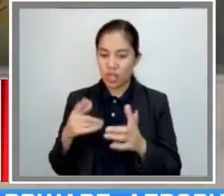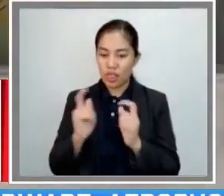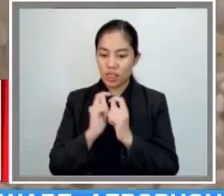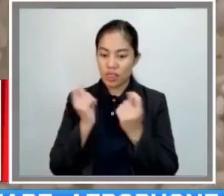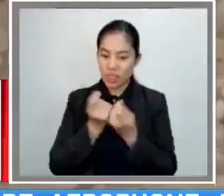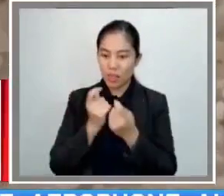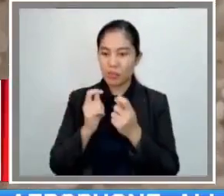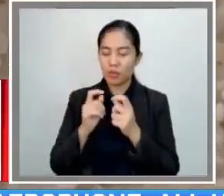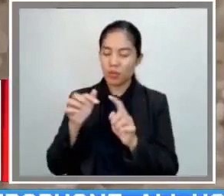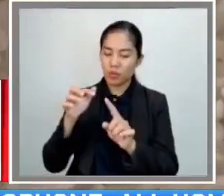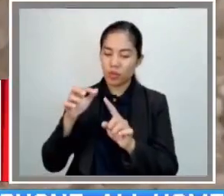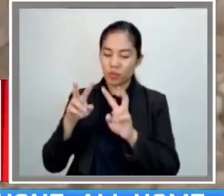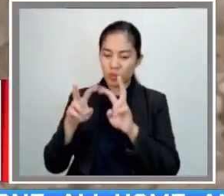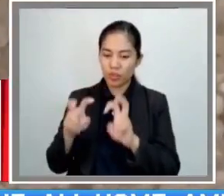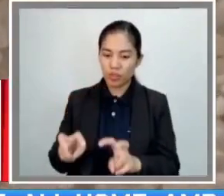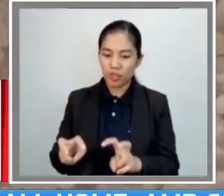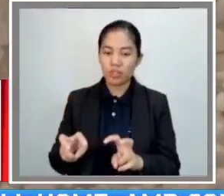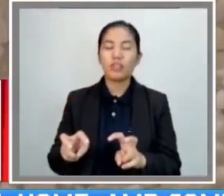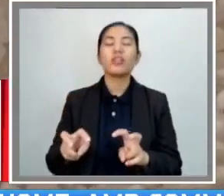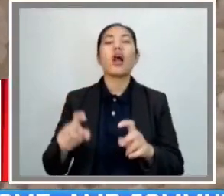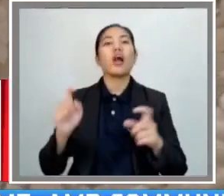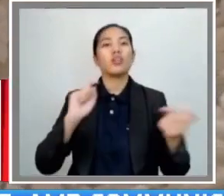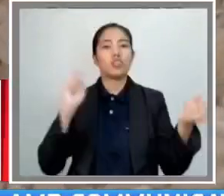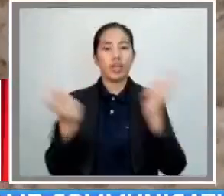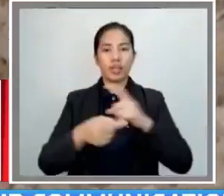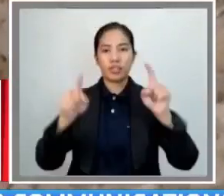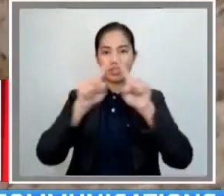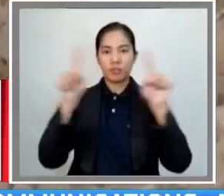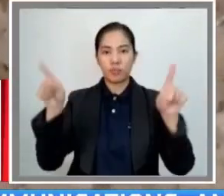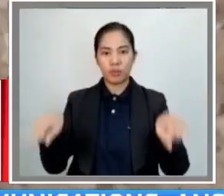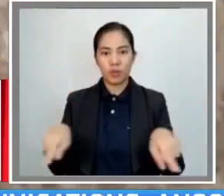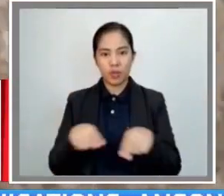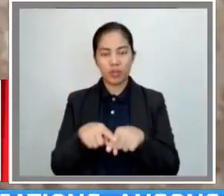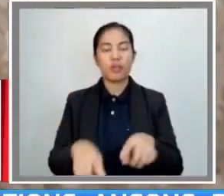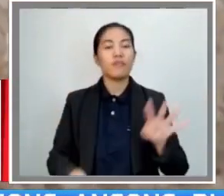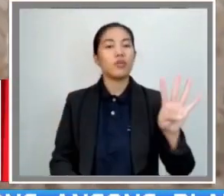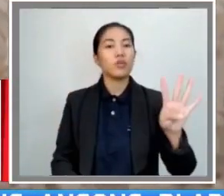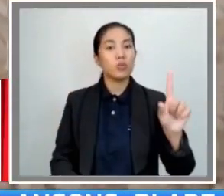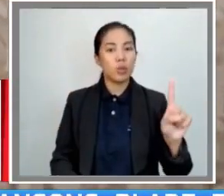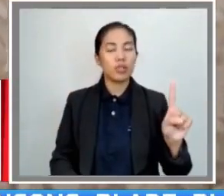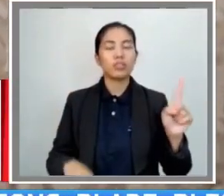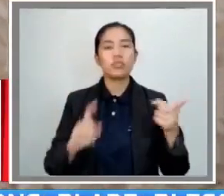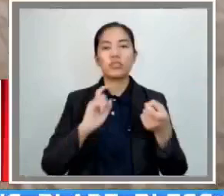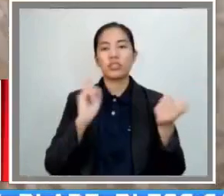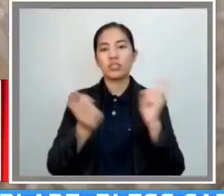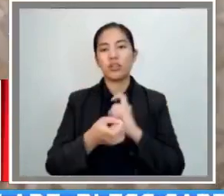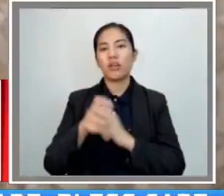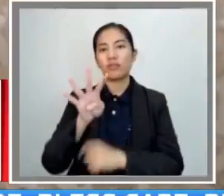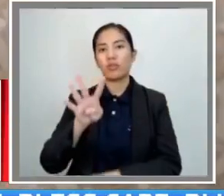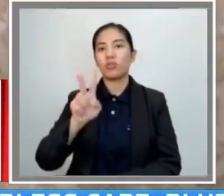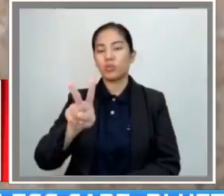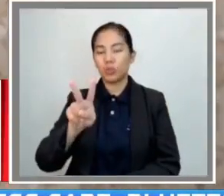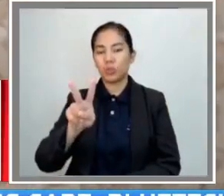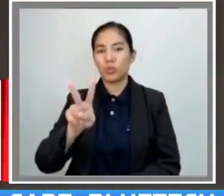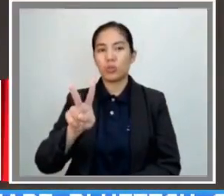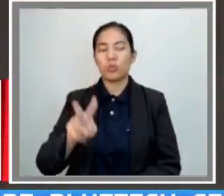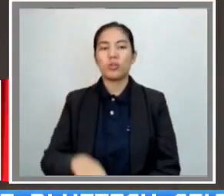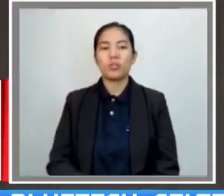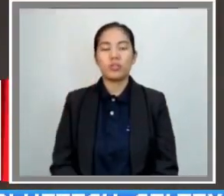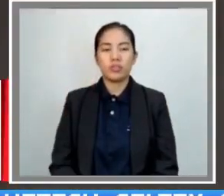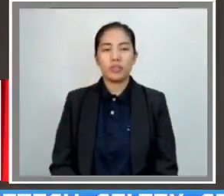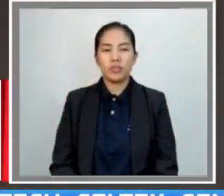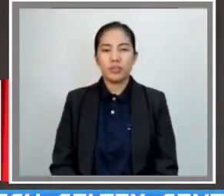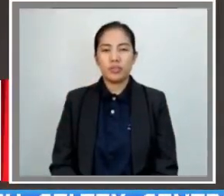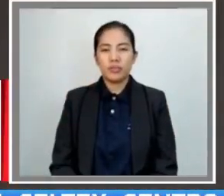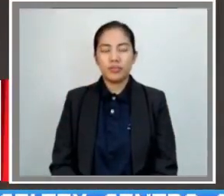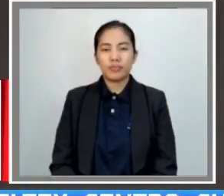ha. Yung 41 pesos na SRP ng bigas, ginagawang 42 pesos. Ako, at ito pa mare, ha, balita ko, hinahaluan